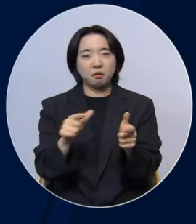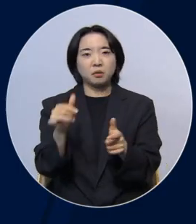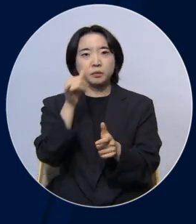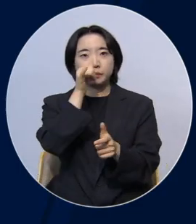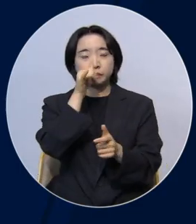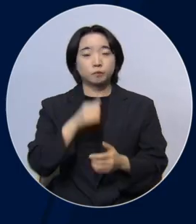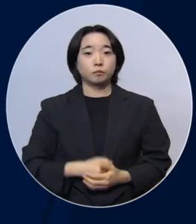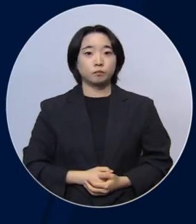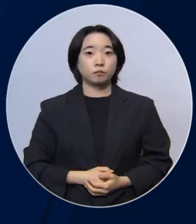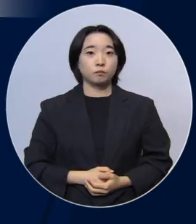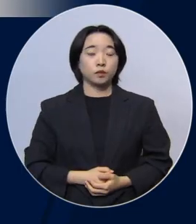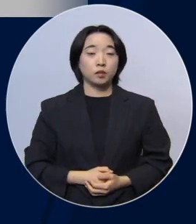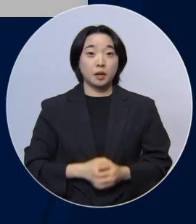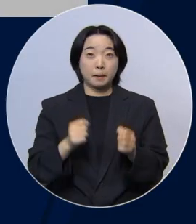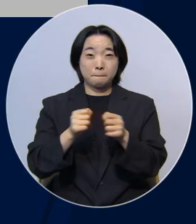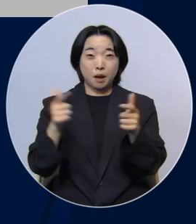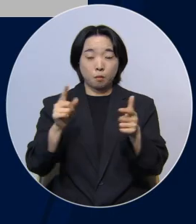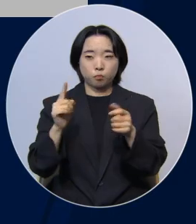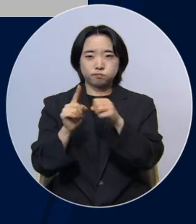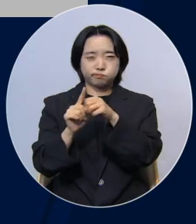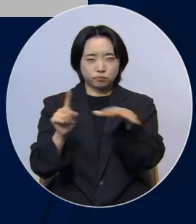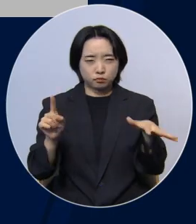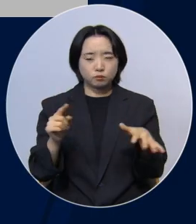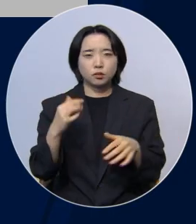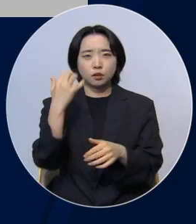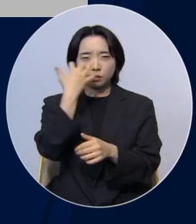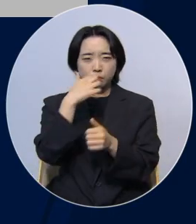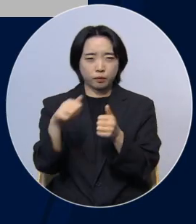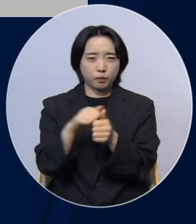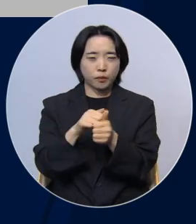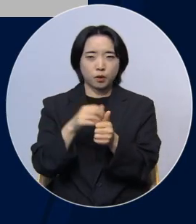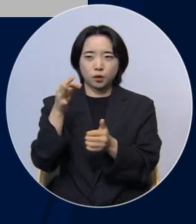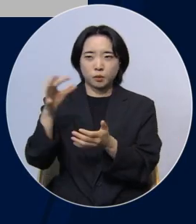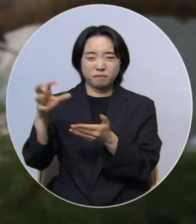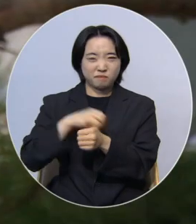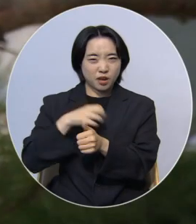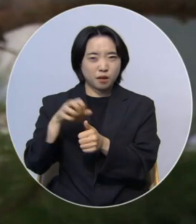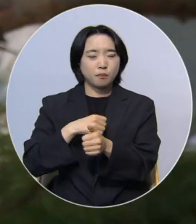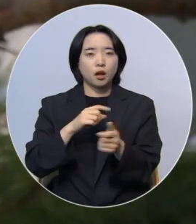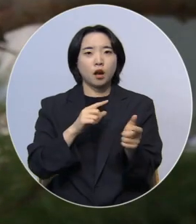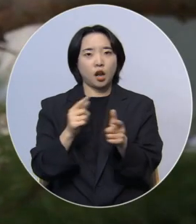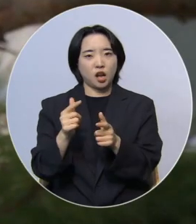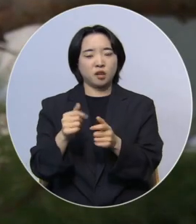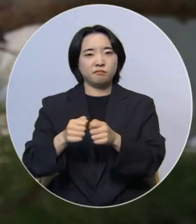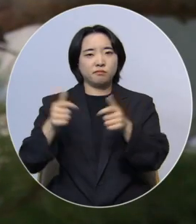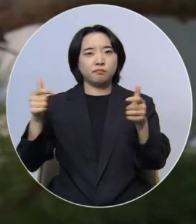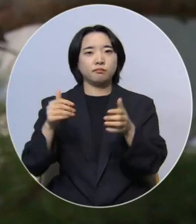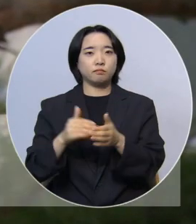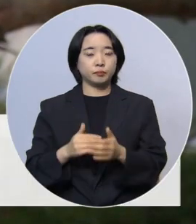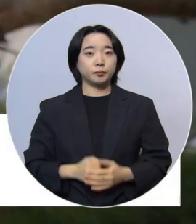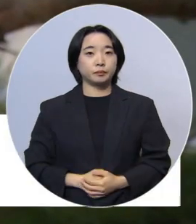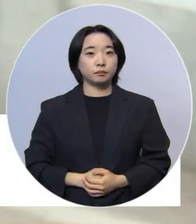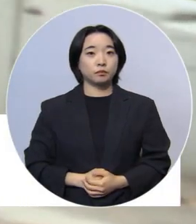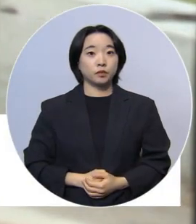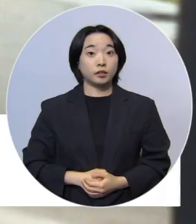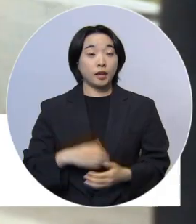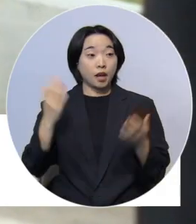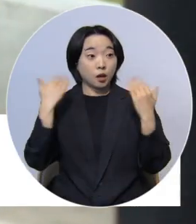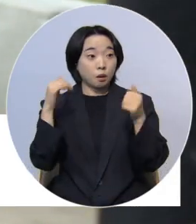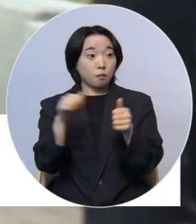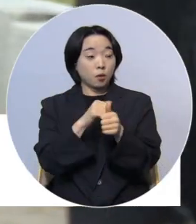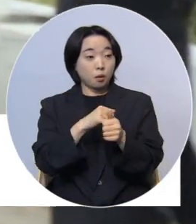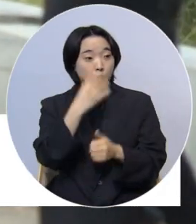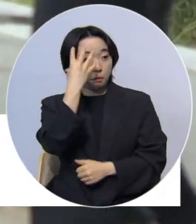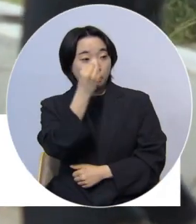비중이 증가한 유형은 집단따돌림 성폭력 금품 갈치로 집계됐습니다 학교 폭력 방관자 비율은 줄었습니다 목격